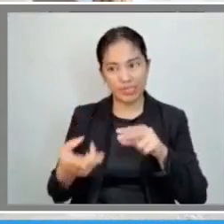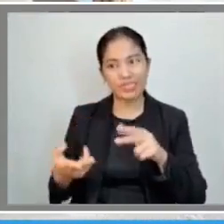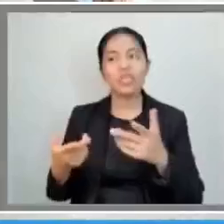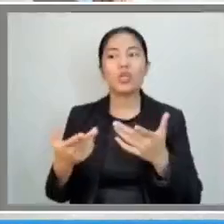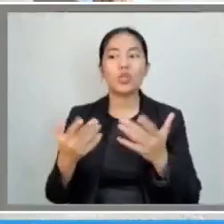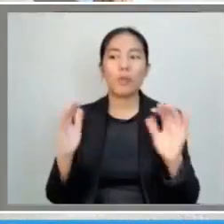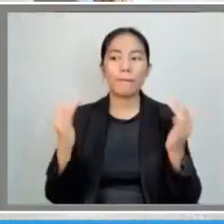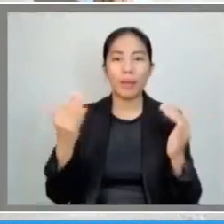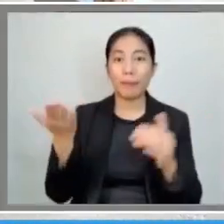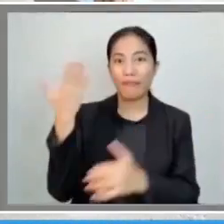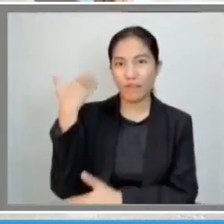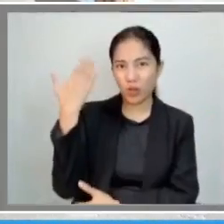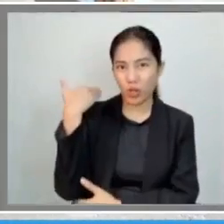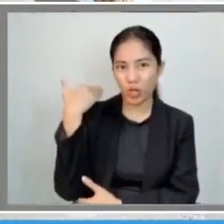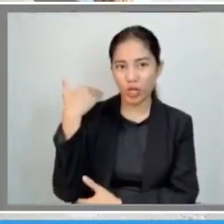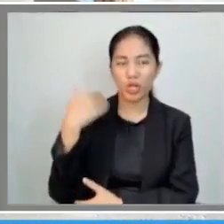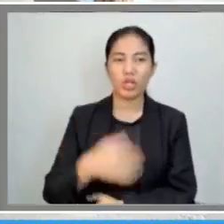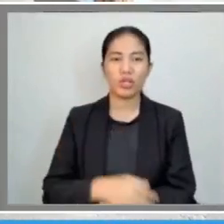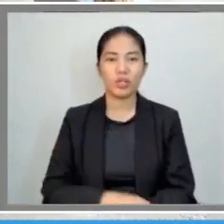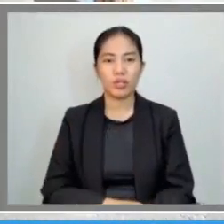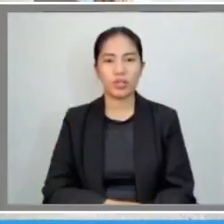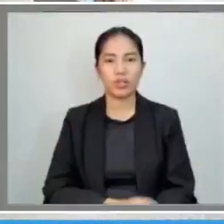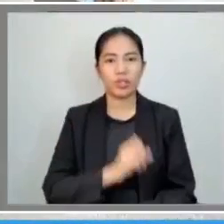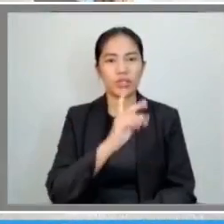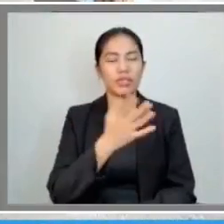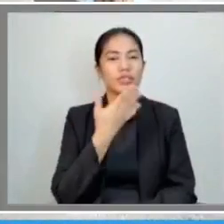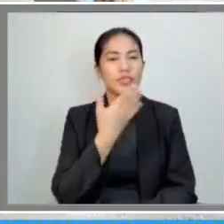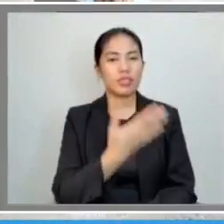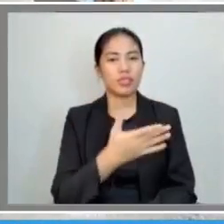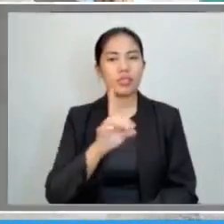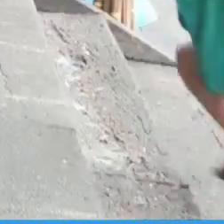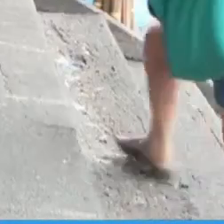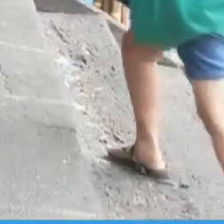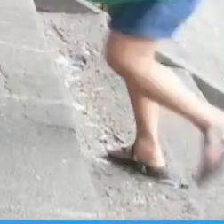Raffy. Maraming salamat, Dano Tingkungko.